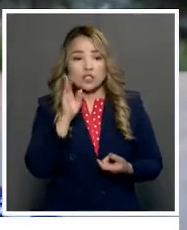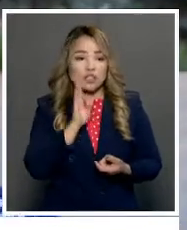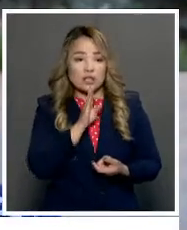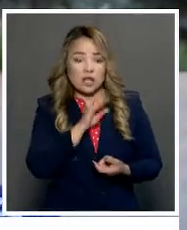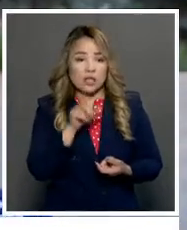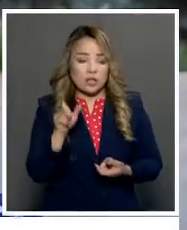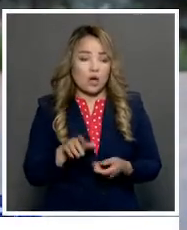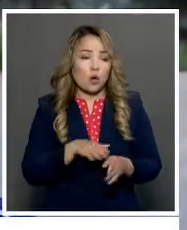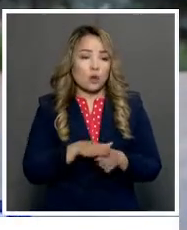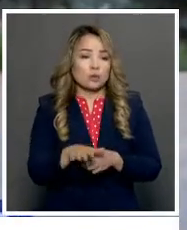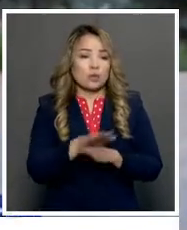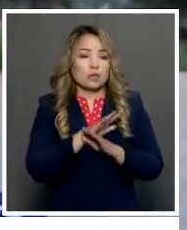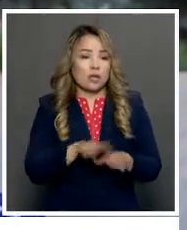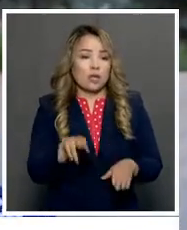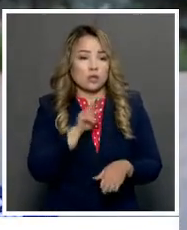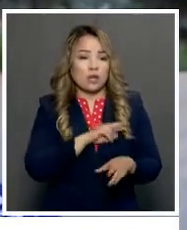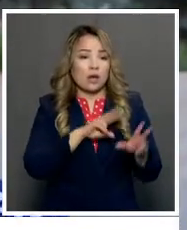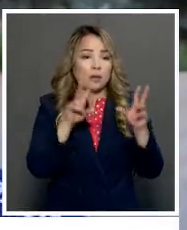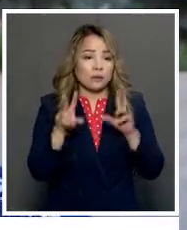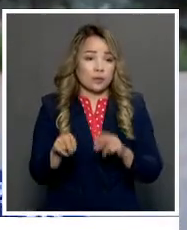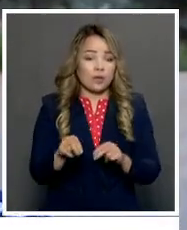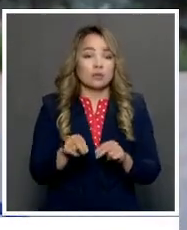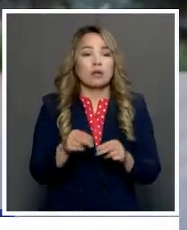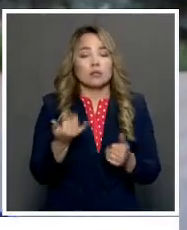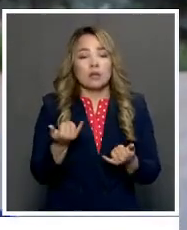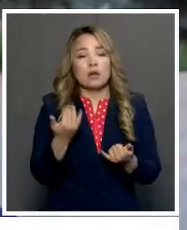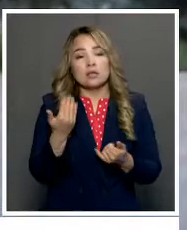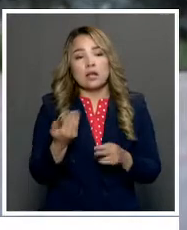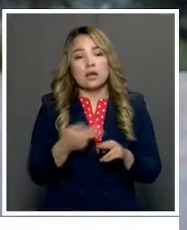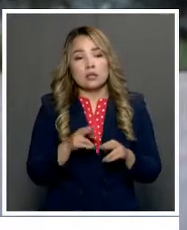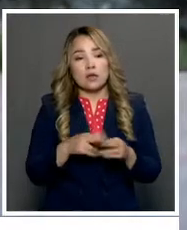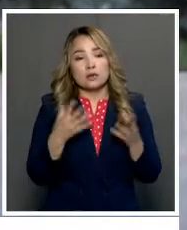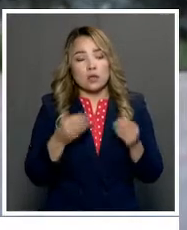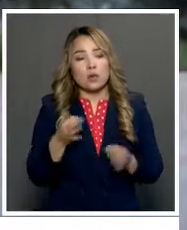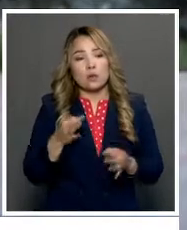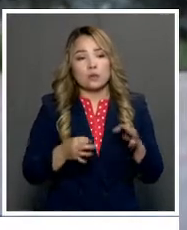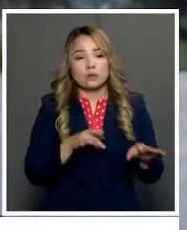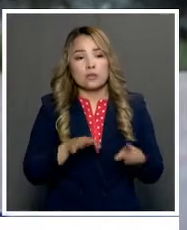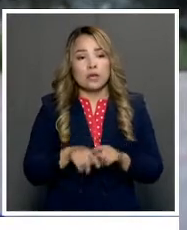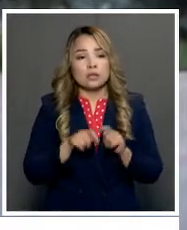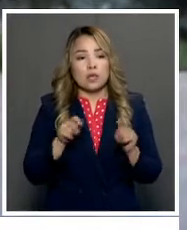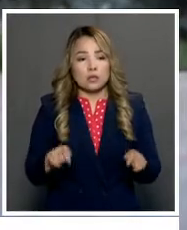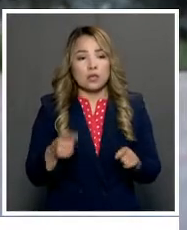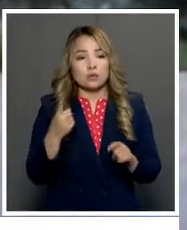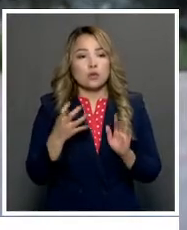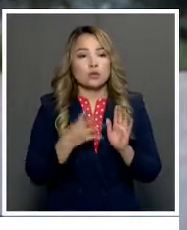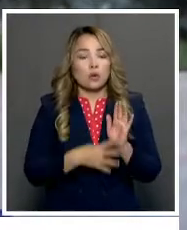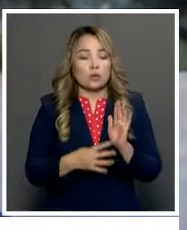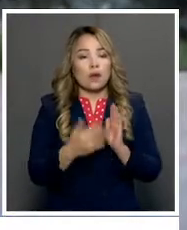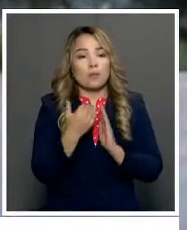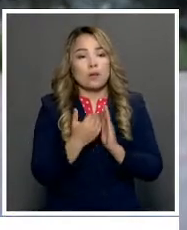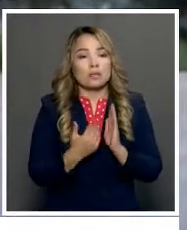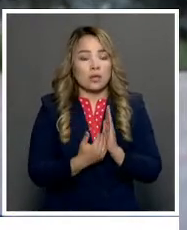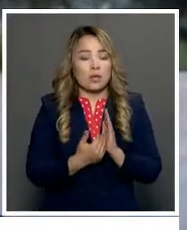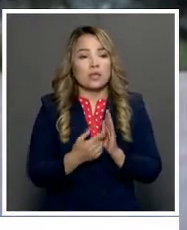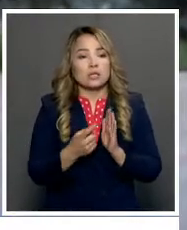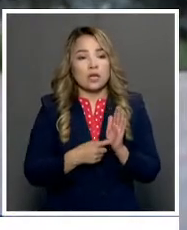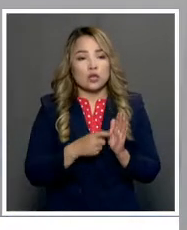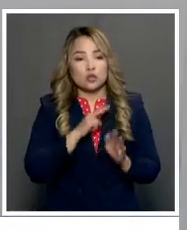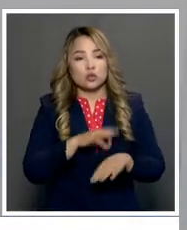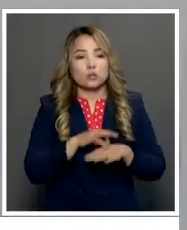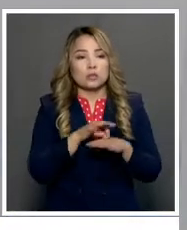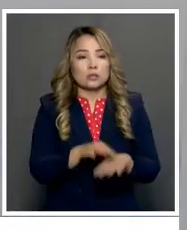орындамаған 1991 жылғы туылған азаматша ұсталды. Қазіргі таңда қылмыстық кодекстің 190-шы бабына сәйкес тергеп тексеру амалдары